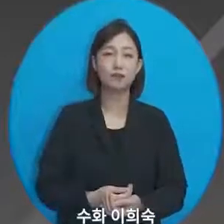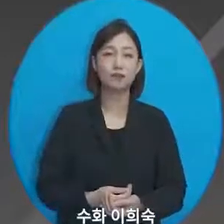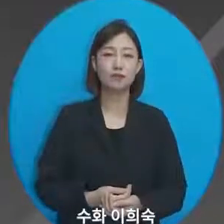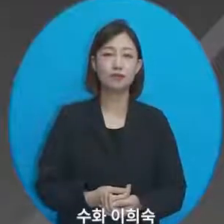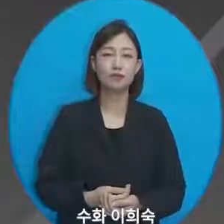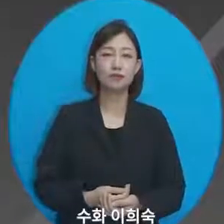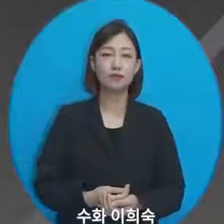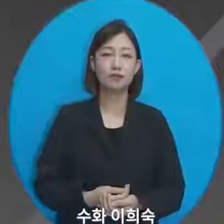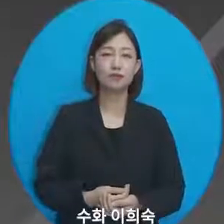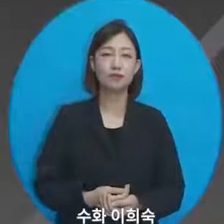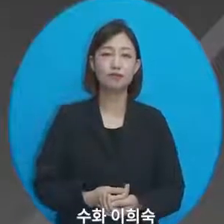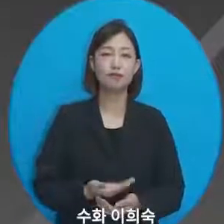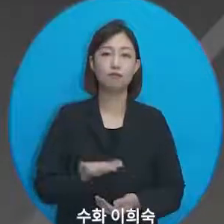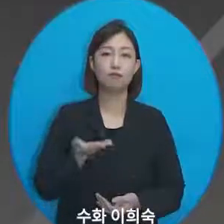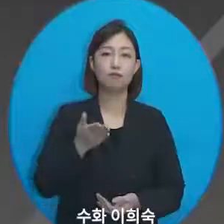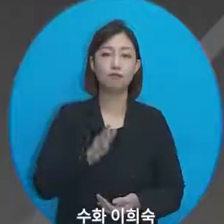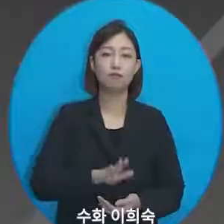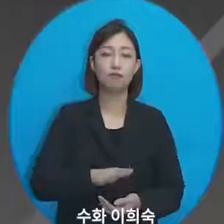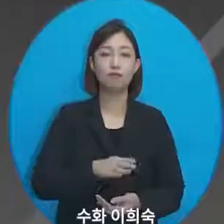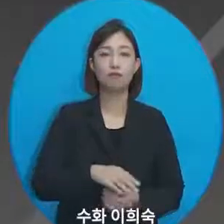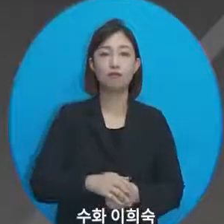독립적이라고 여긴다. 불행히도 우리